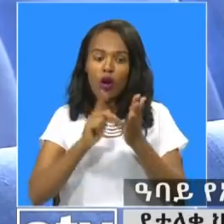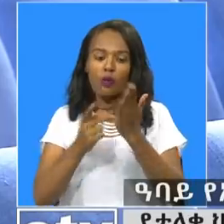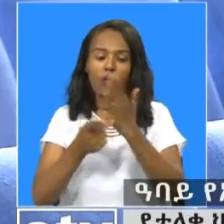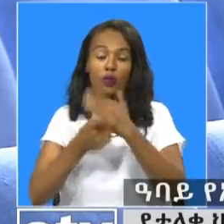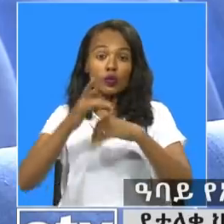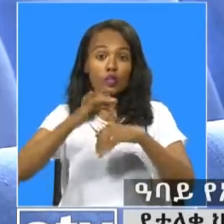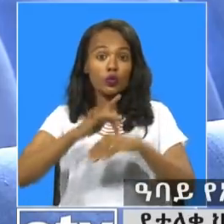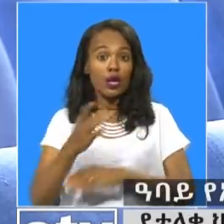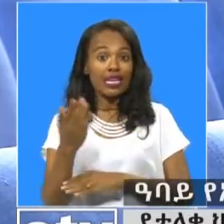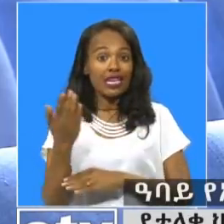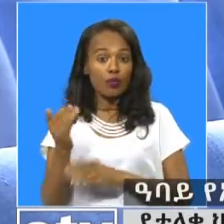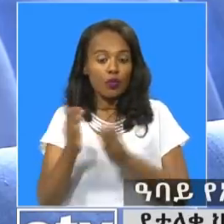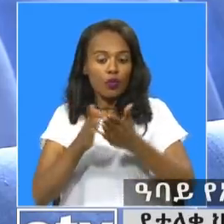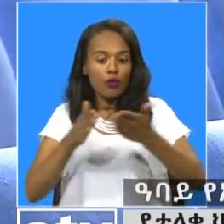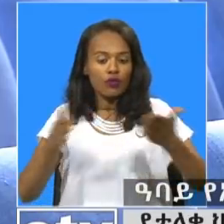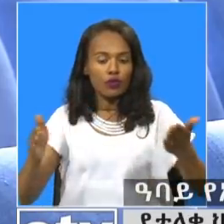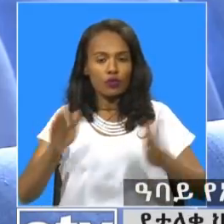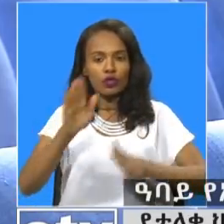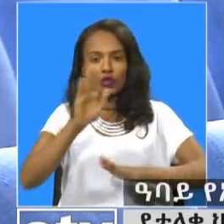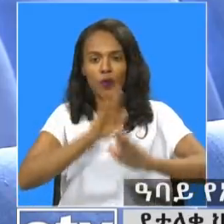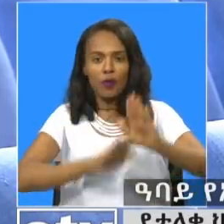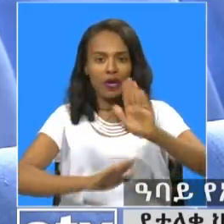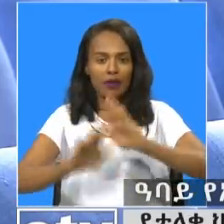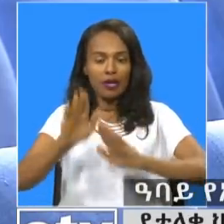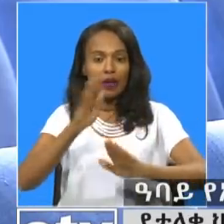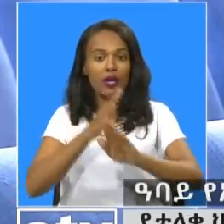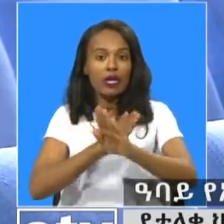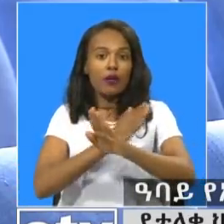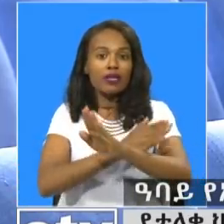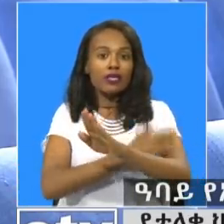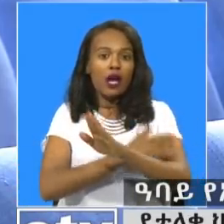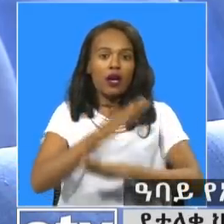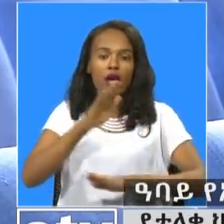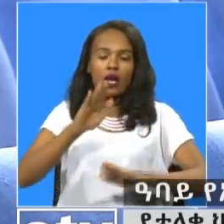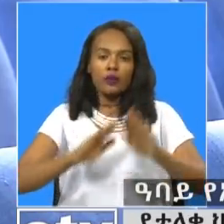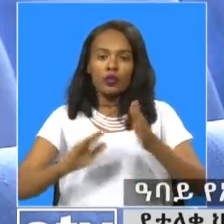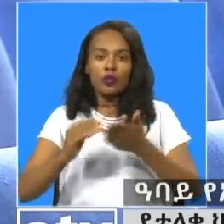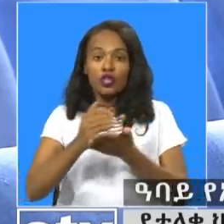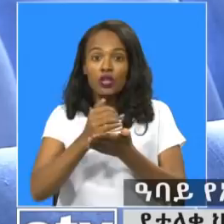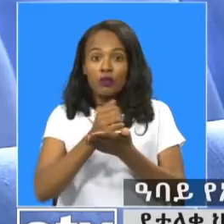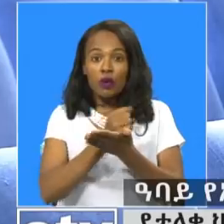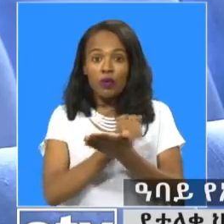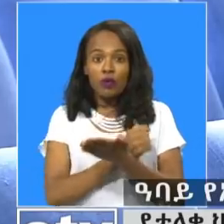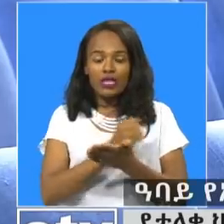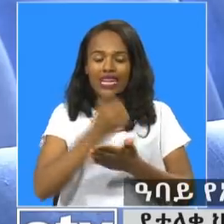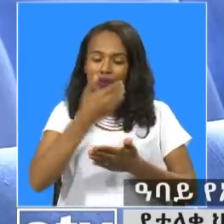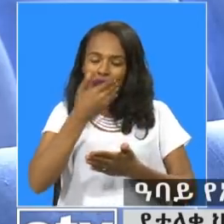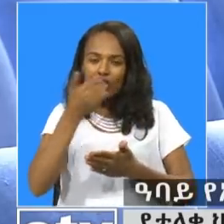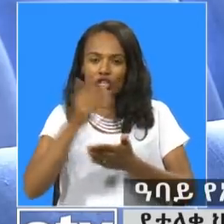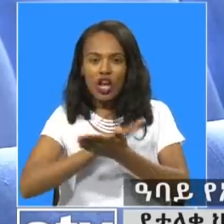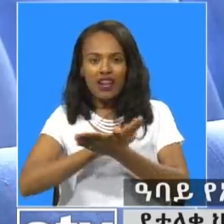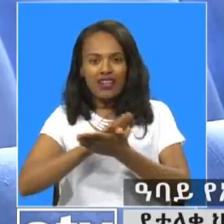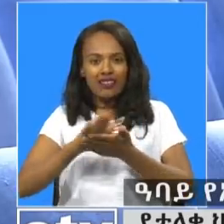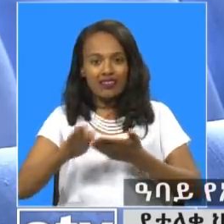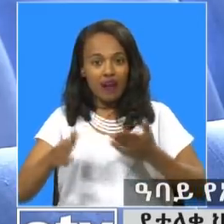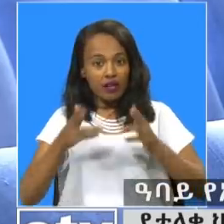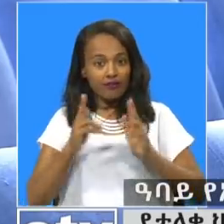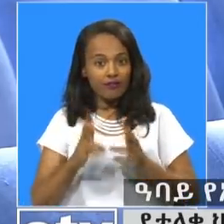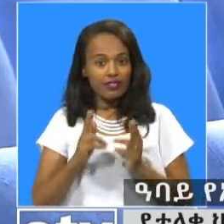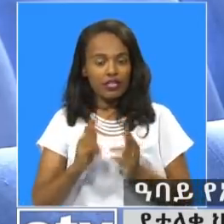በፕሮጀክቱ ላይ የነበሩ ክፍተቶችን በመገምገም የማስተካከያ እርምጃዎችን በመውሰድ በተሻለ ጥራትና